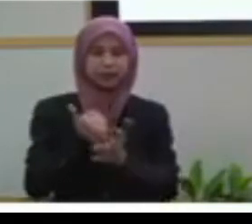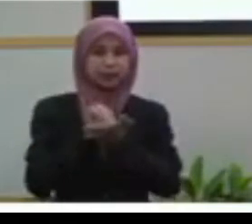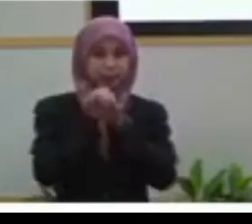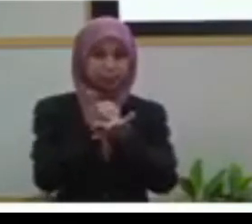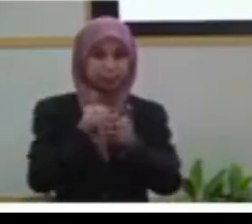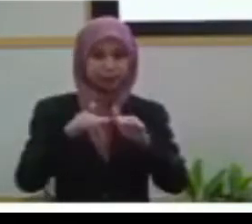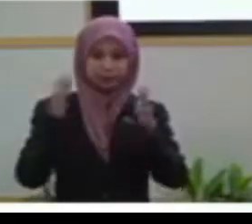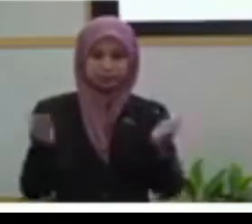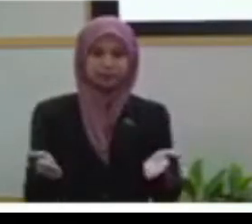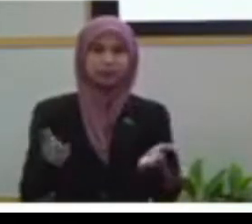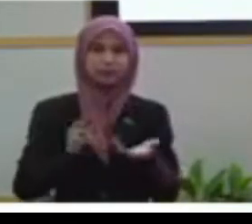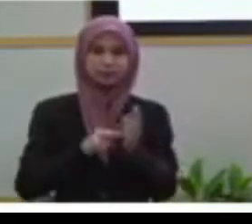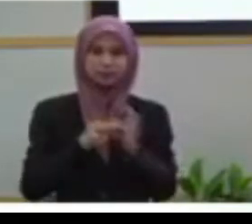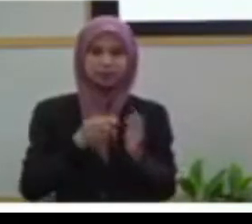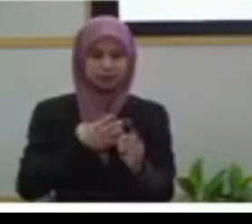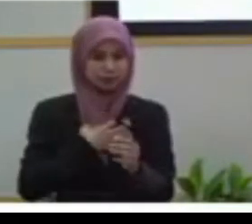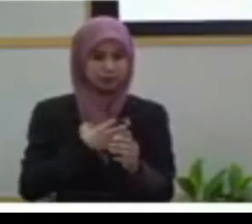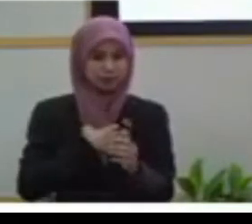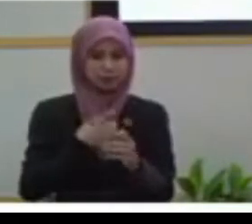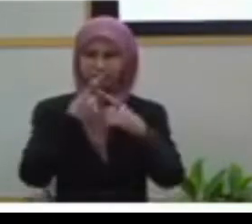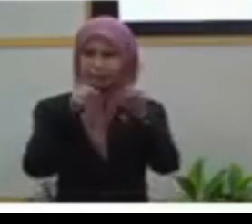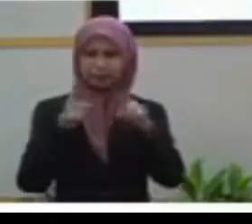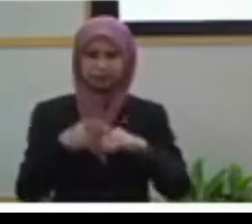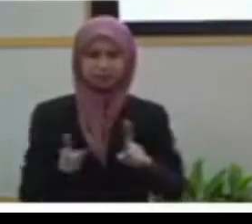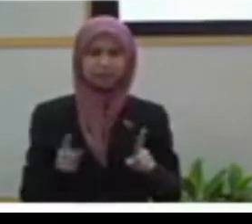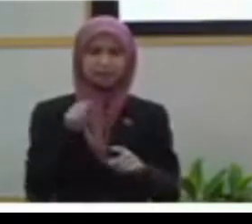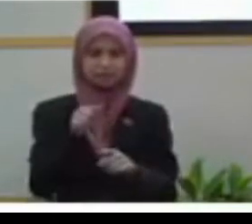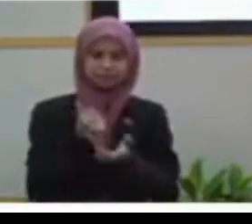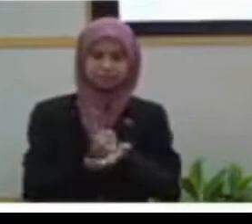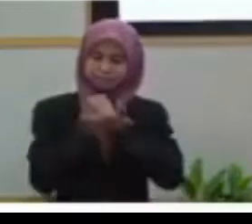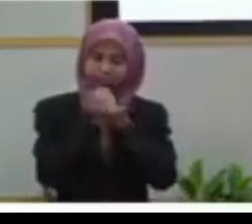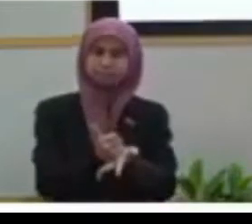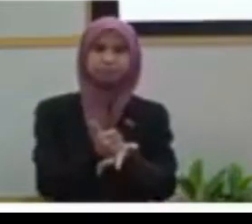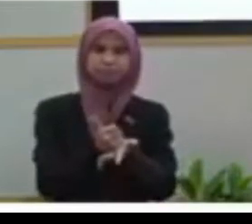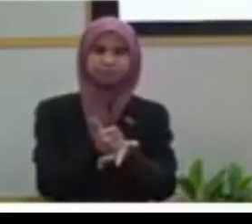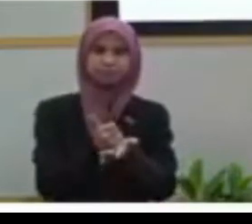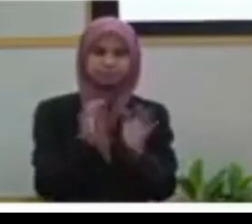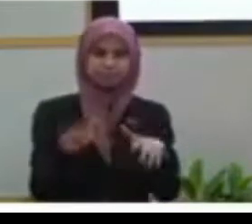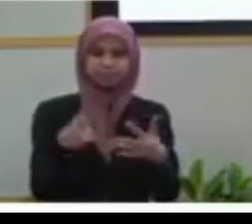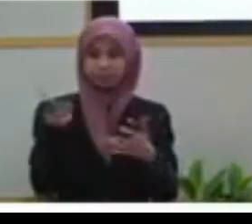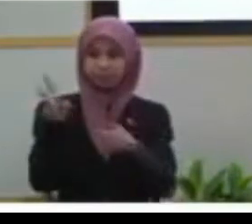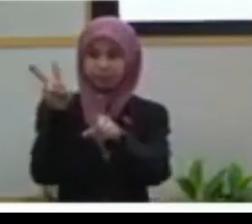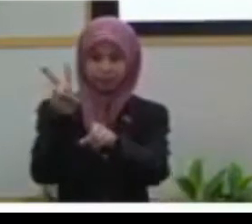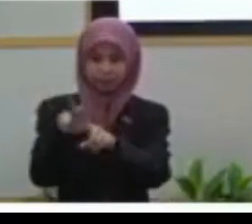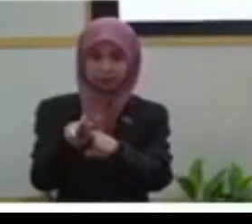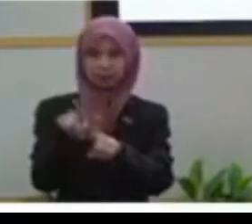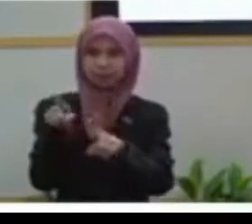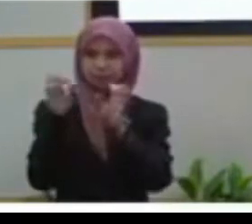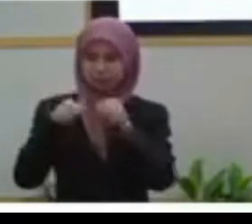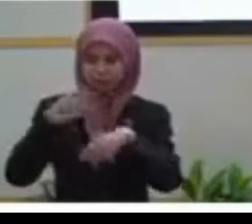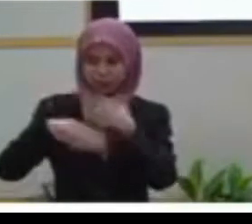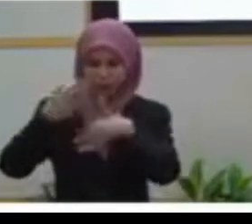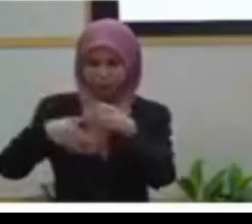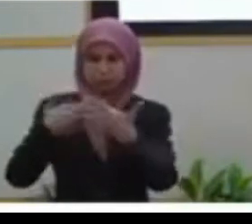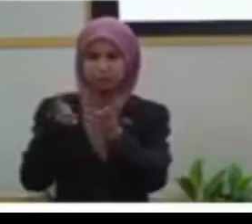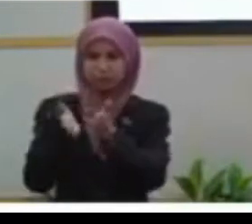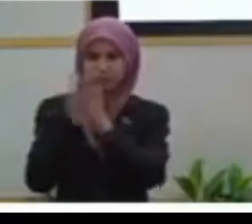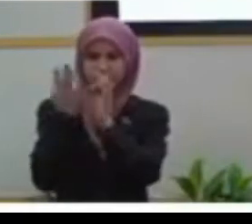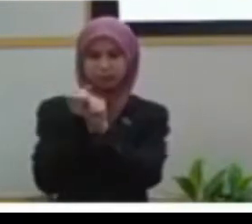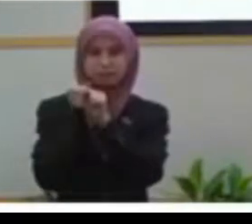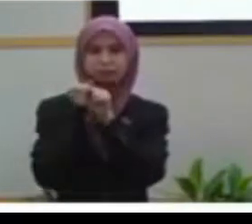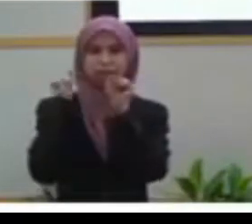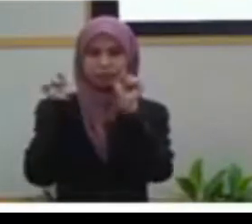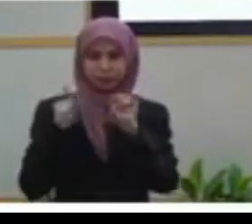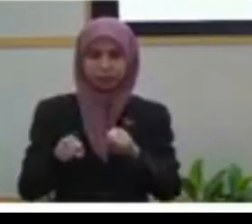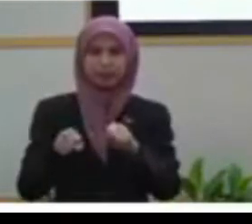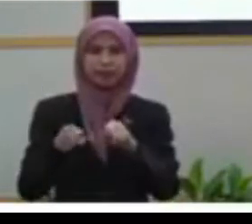berbeza dengan aduan. Helpdesk dia membantu pemohon sehingga dapat menyelesaikan